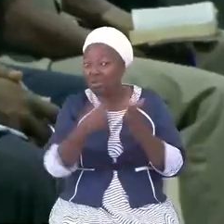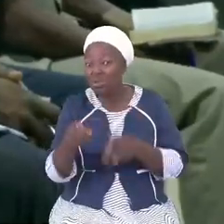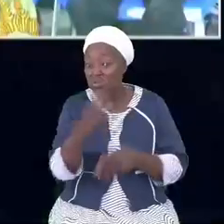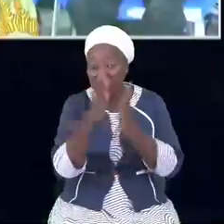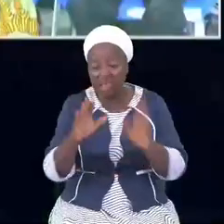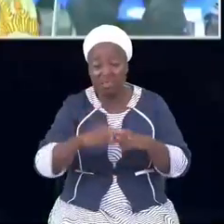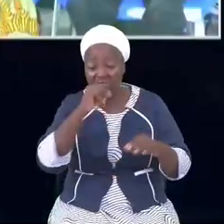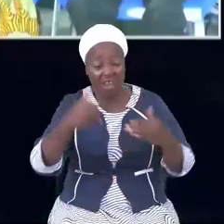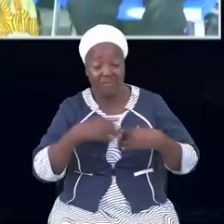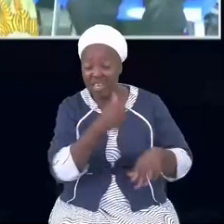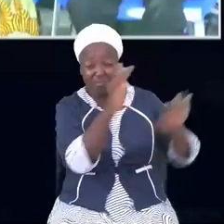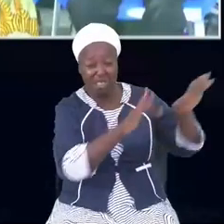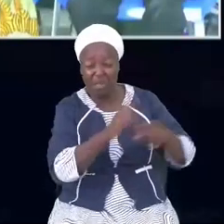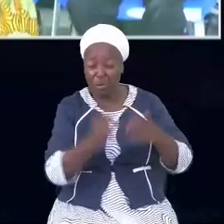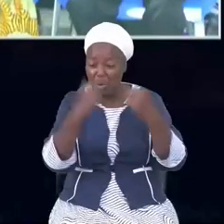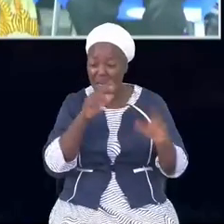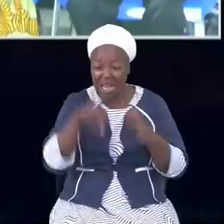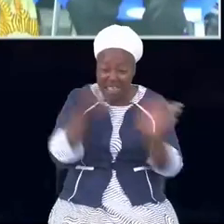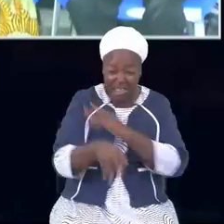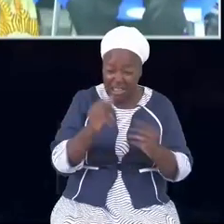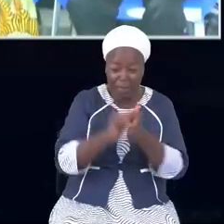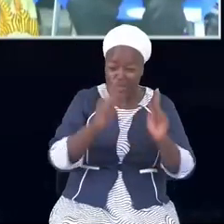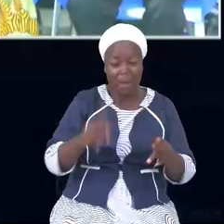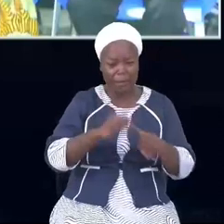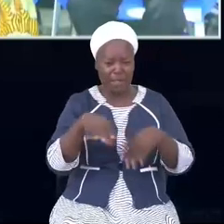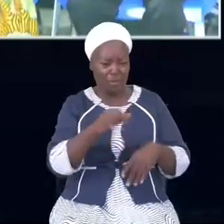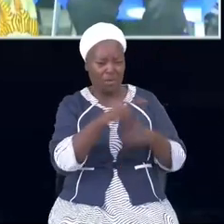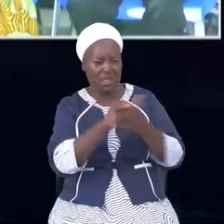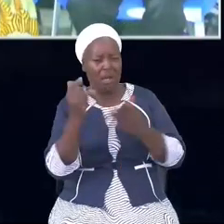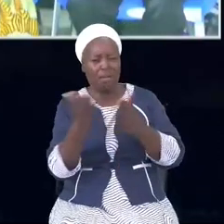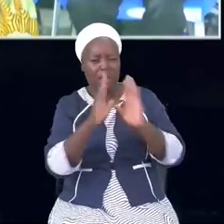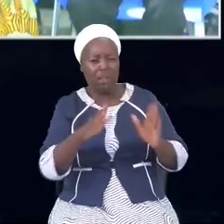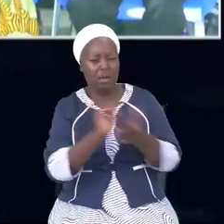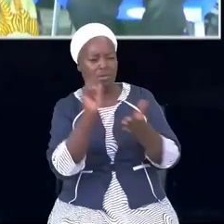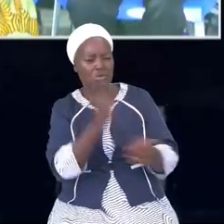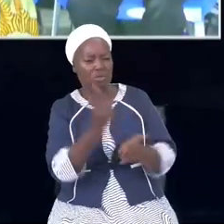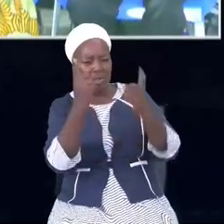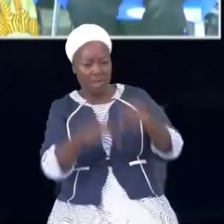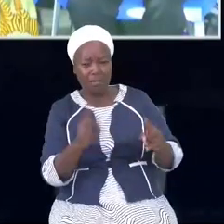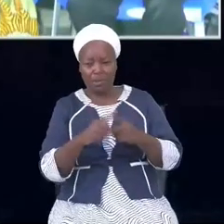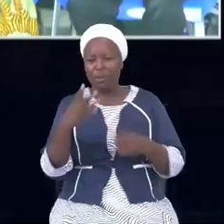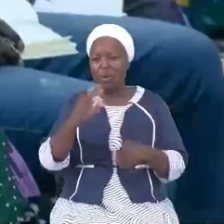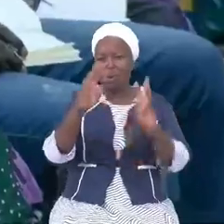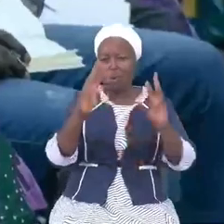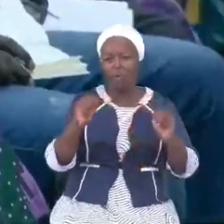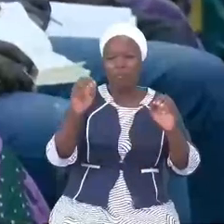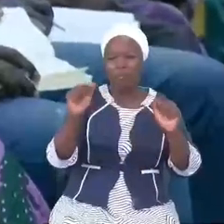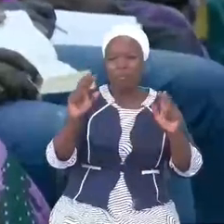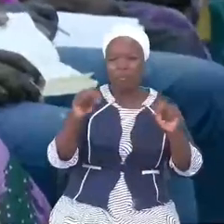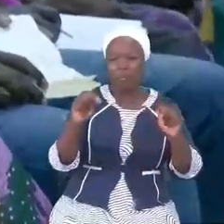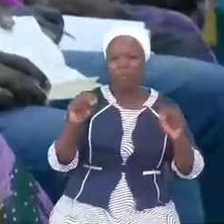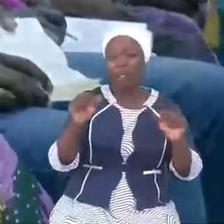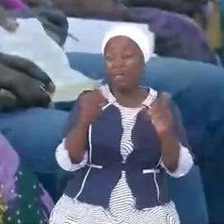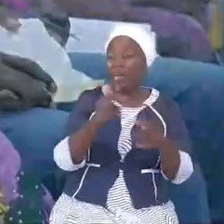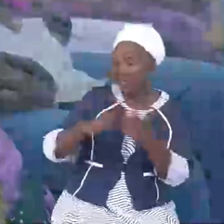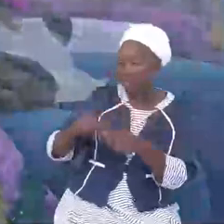des douleurs. Et quand ces autres messagers, le messager d'affliction est venu, de détresse est venu, et ils ont